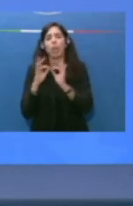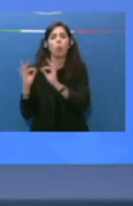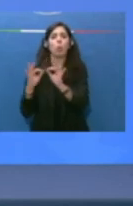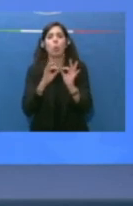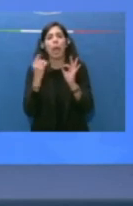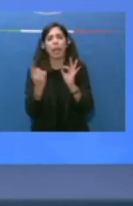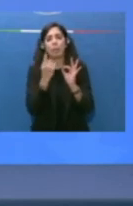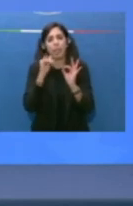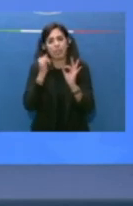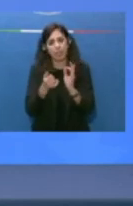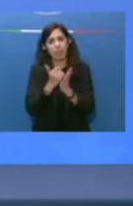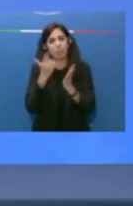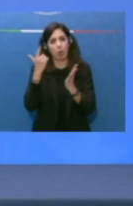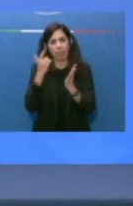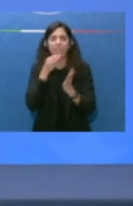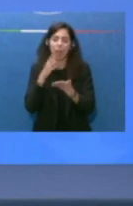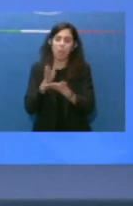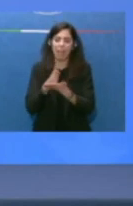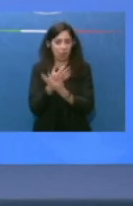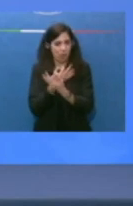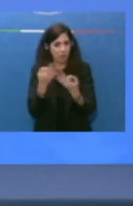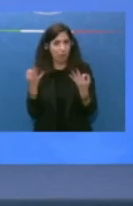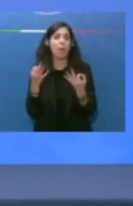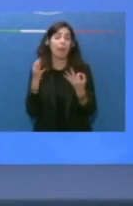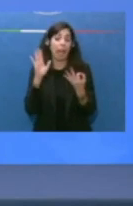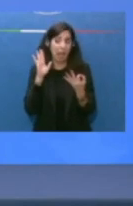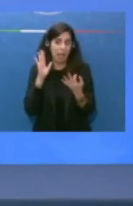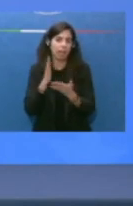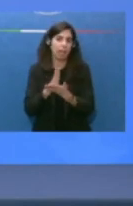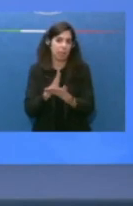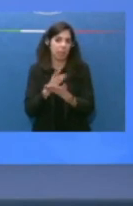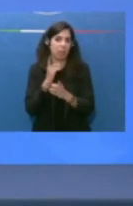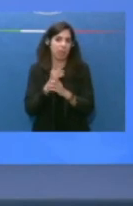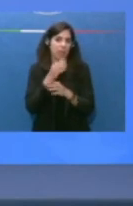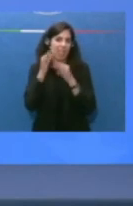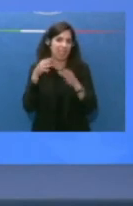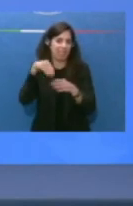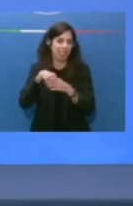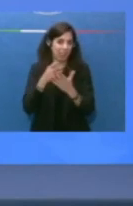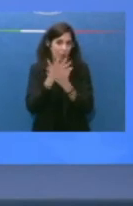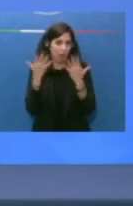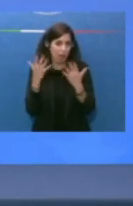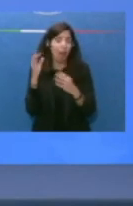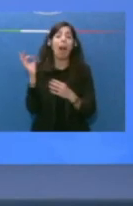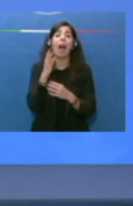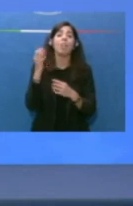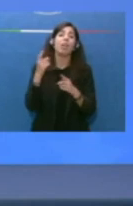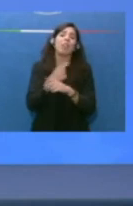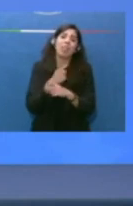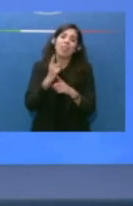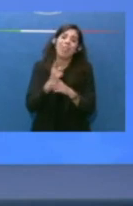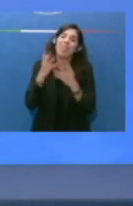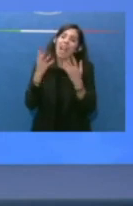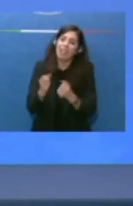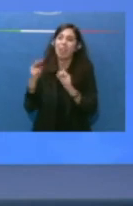il risultato della mediazione abbia senso abbia significato abbiamo prima chiarito come questa questo ne